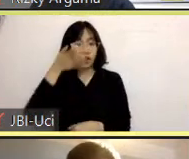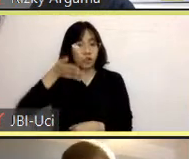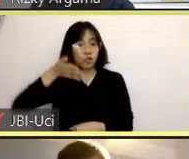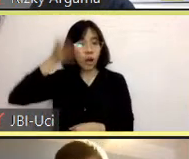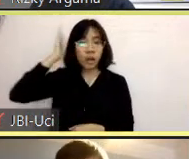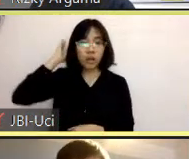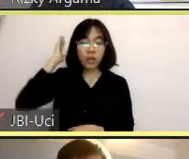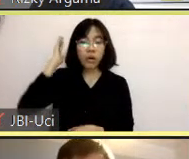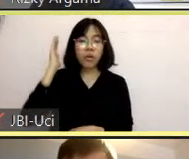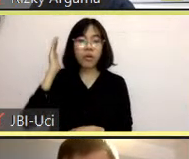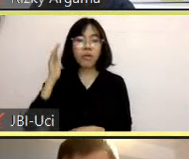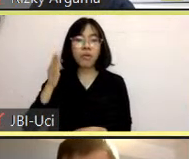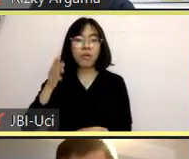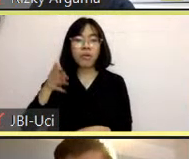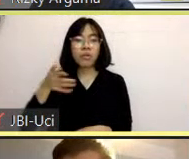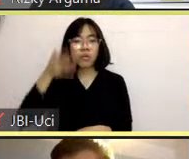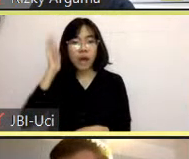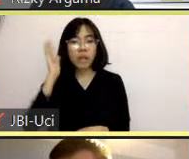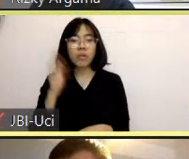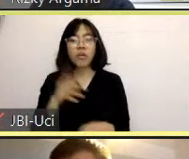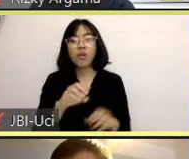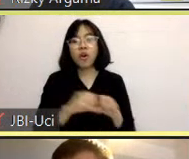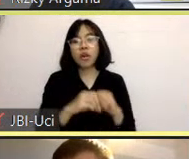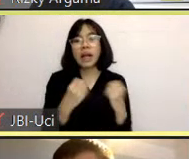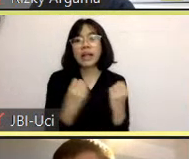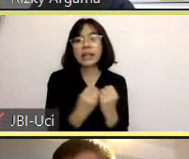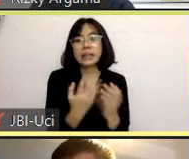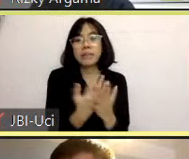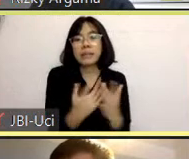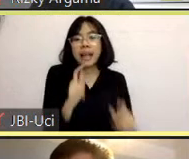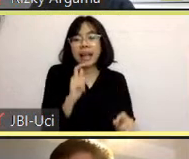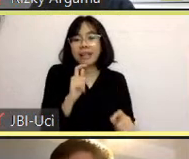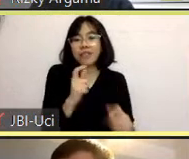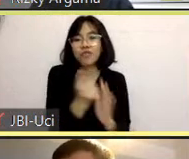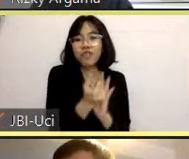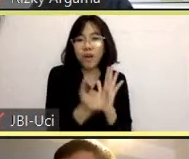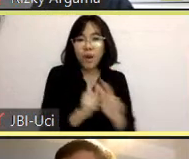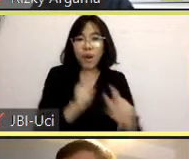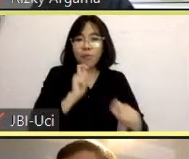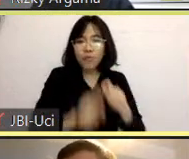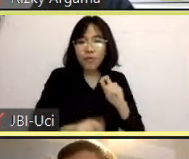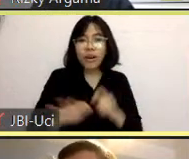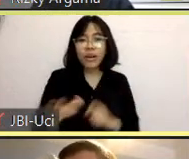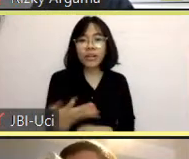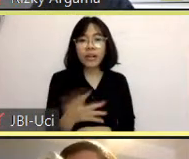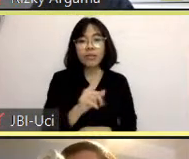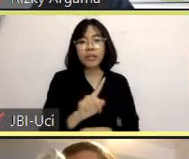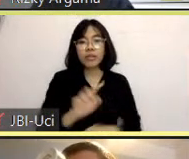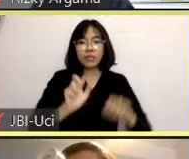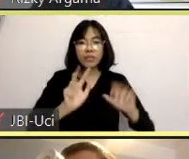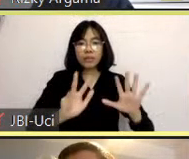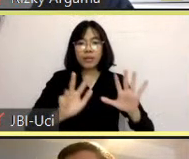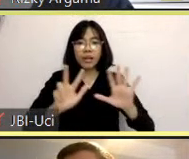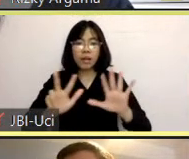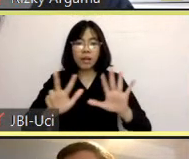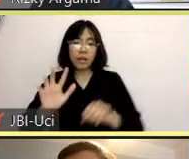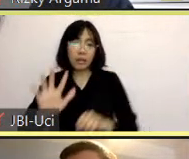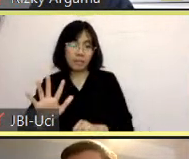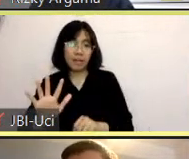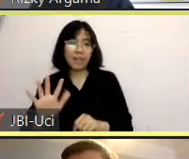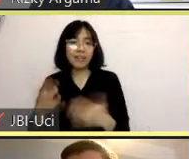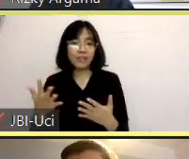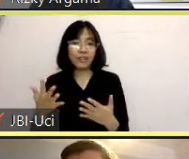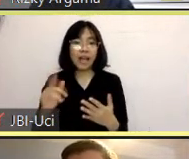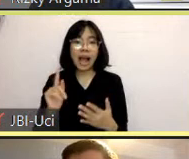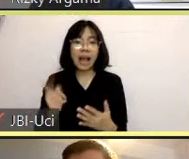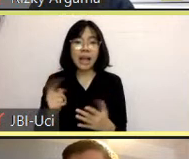mengeluarkan Undang-Undang Ormas tahun 85. Ya. Kalau tadi disebut soal Perpu Ormas tahun 2017, itu sebetulnya ketika kita